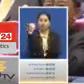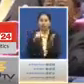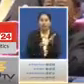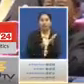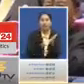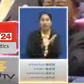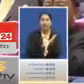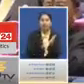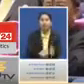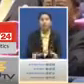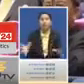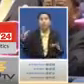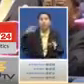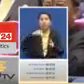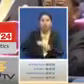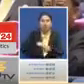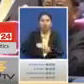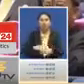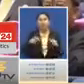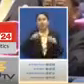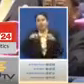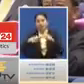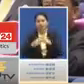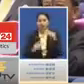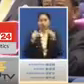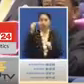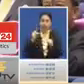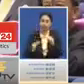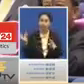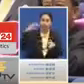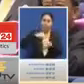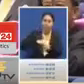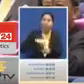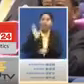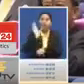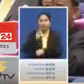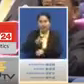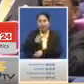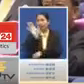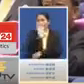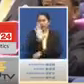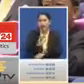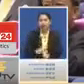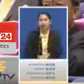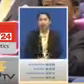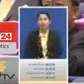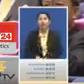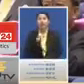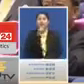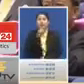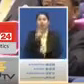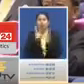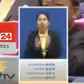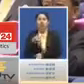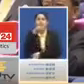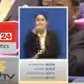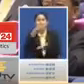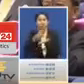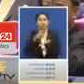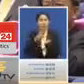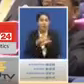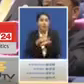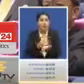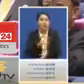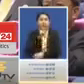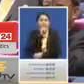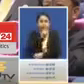คืออันเดียวกับการแก้ปัญหาความเหลื่อมล้ำจริงๆไม่ใช่นะครับท่านไปถามนักวิชาการก็ได้การ